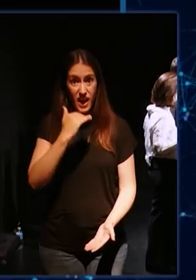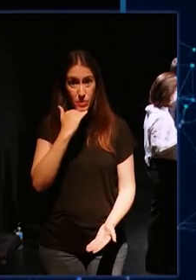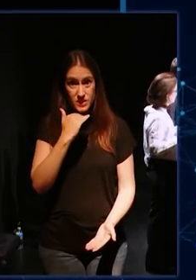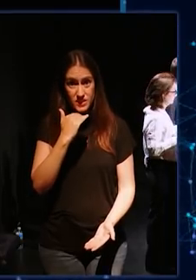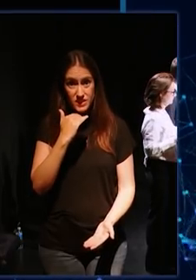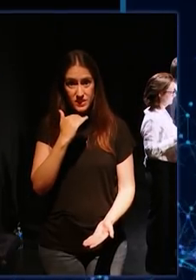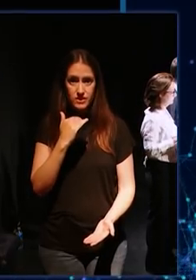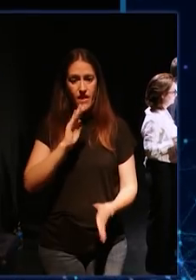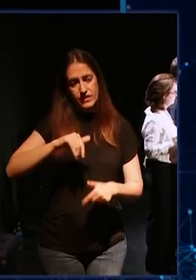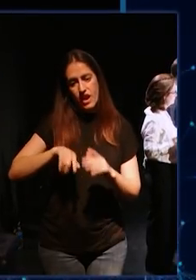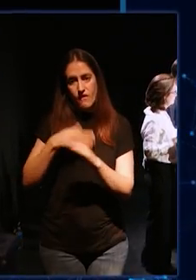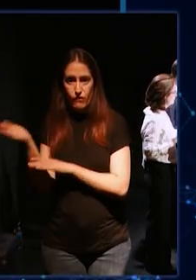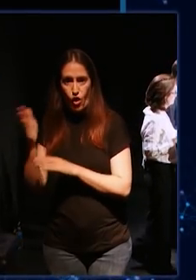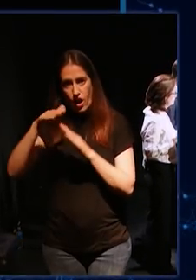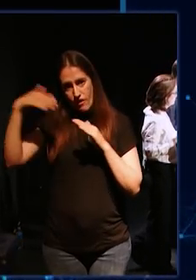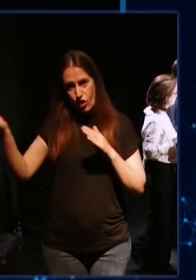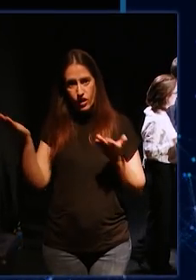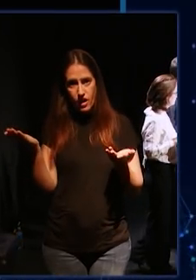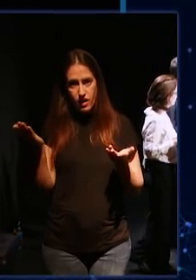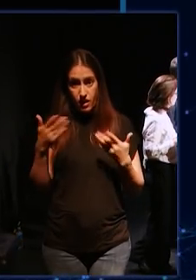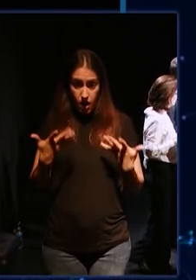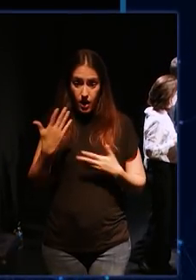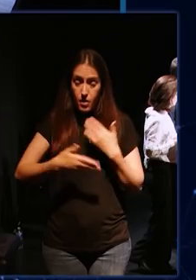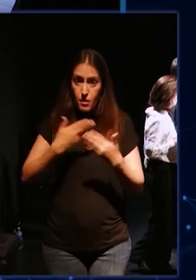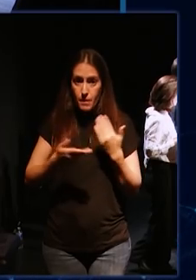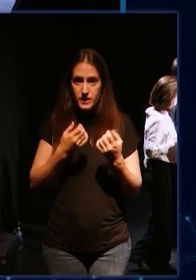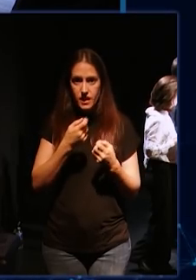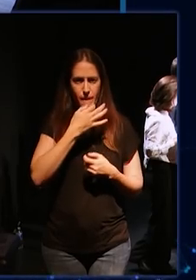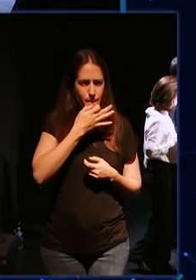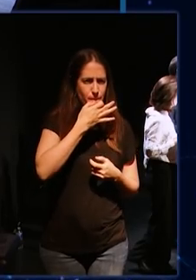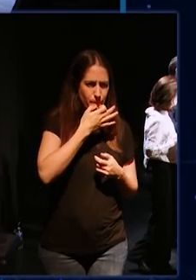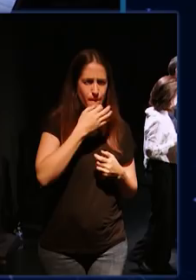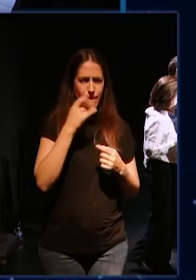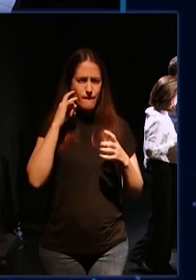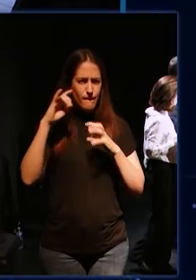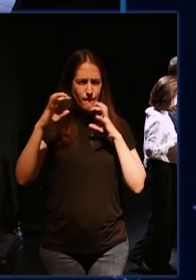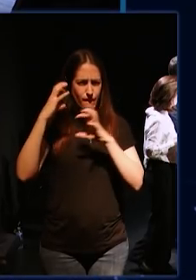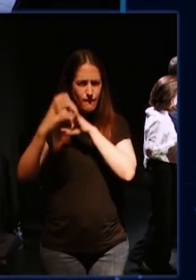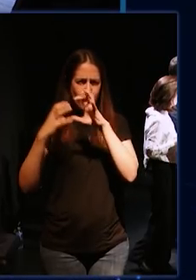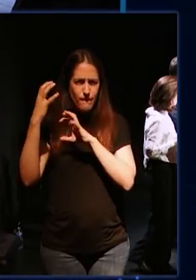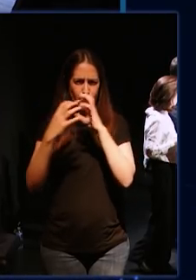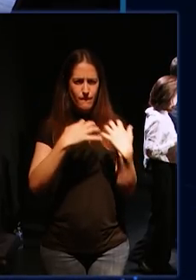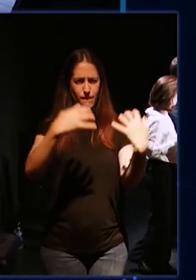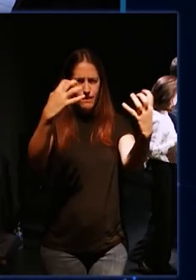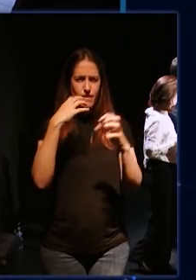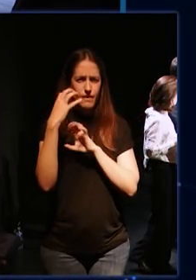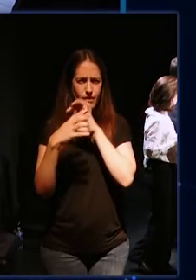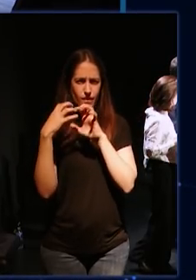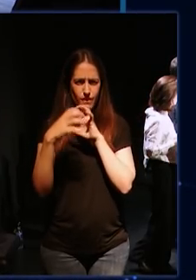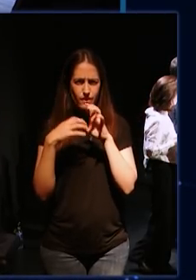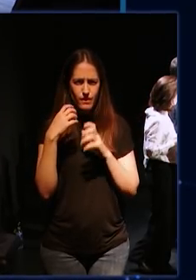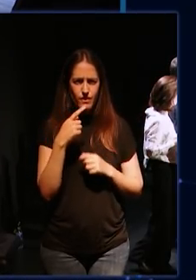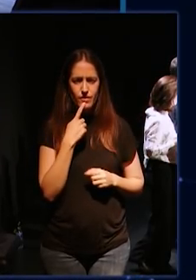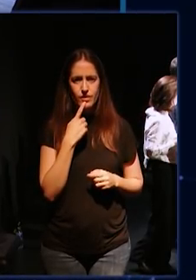Acabarà comprant a fora. És el que està passant actualment. Jo aprofitaria demagògia. A mi m'agradaria... Silenci. A mi